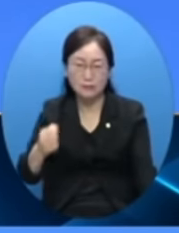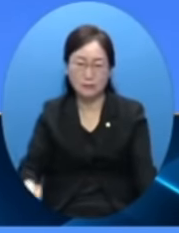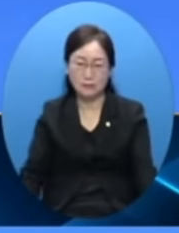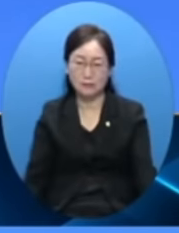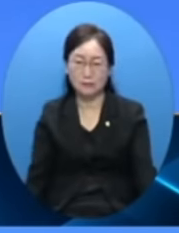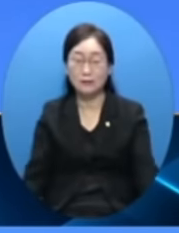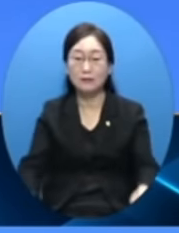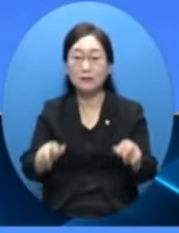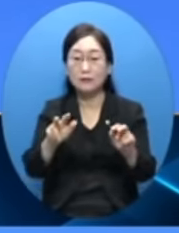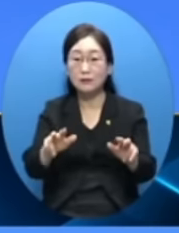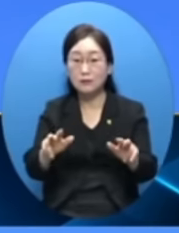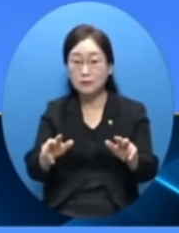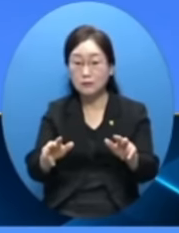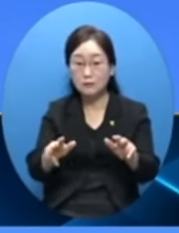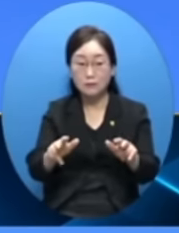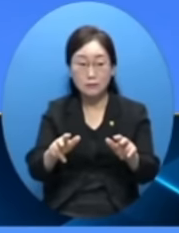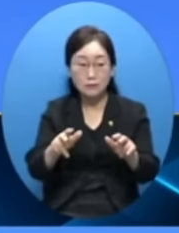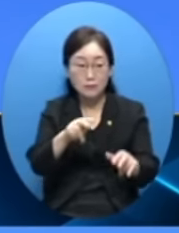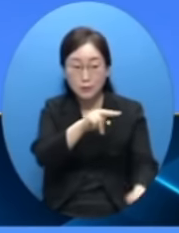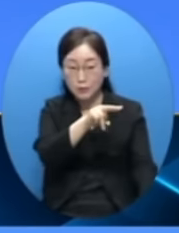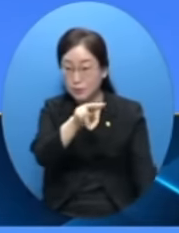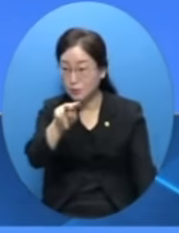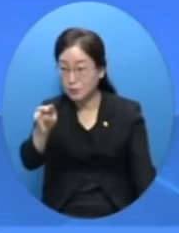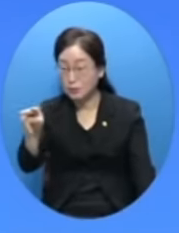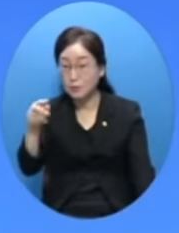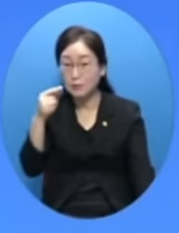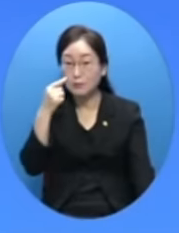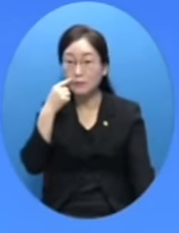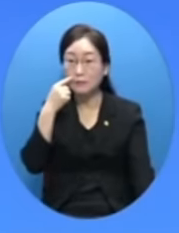지금 우리 주변을 돌아보면